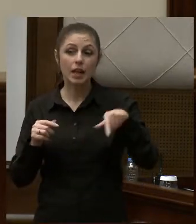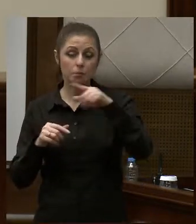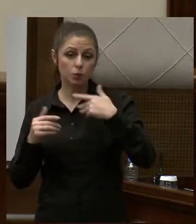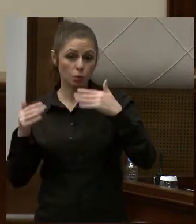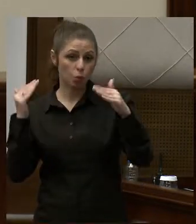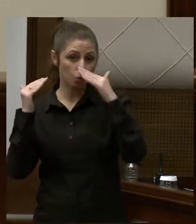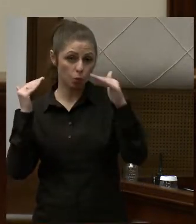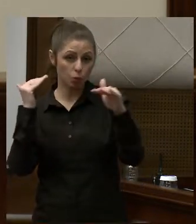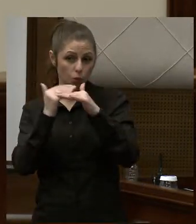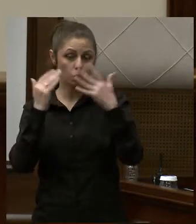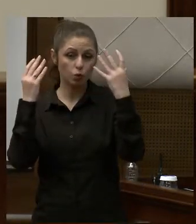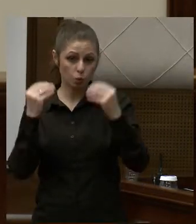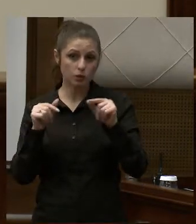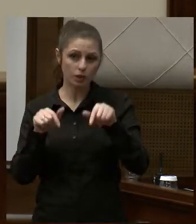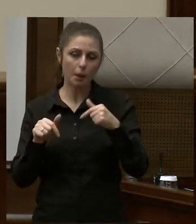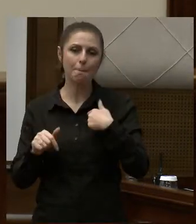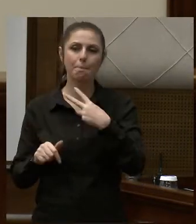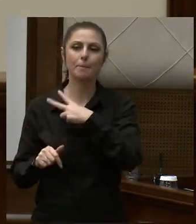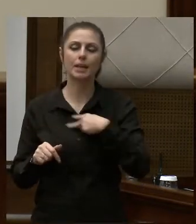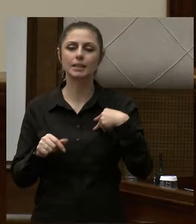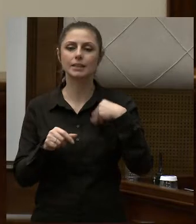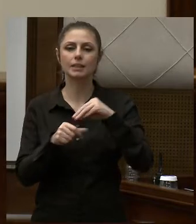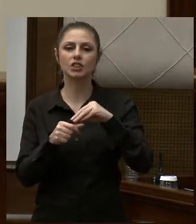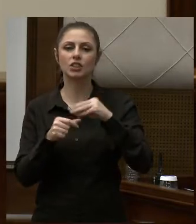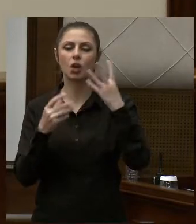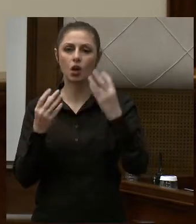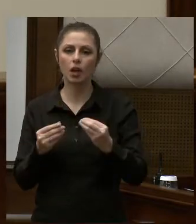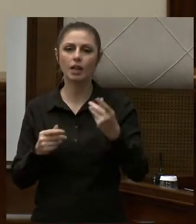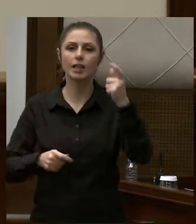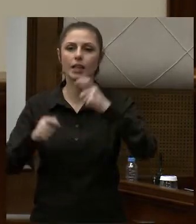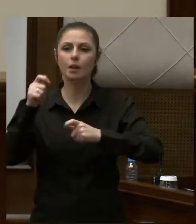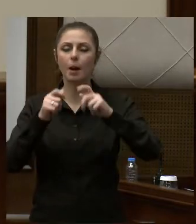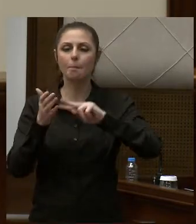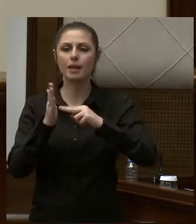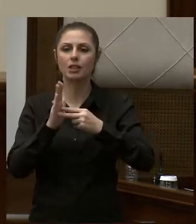bulunması halinde belediyemiz mülkiyetinde bulunan ve imar planlarında